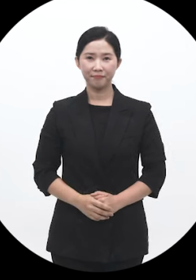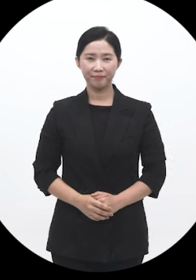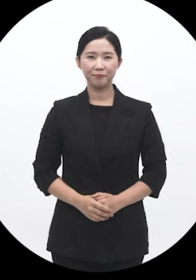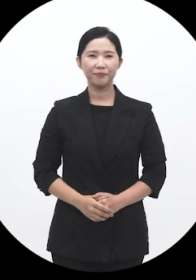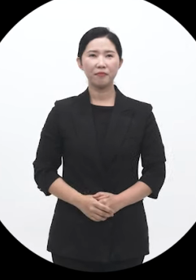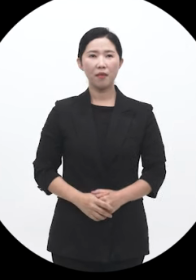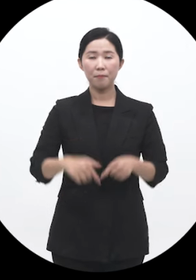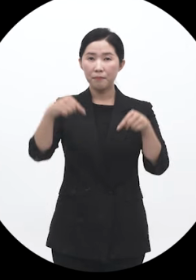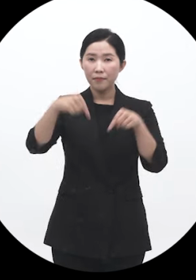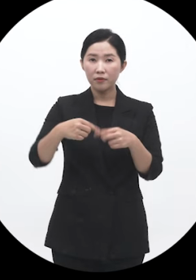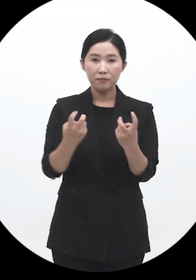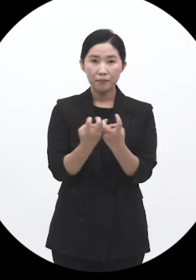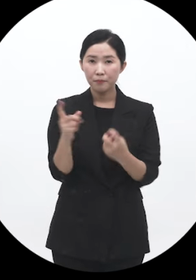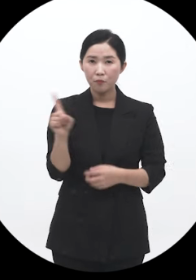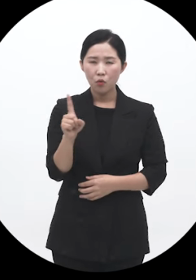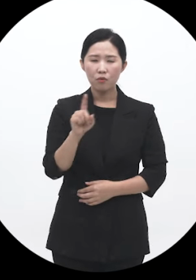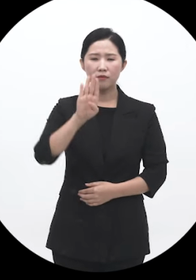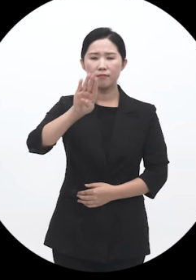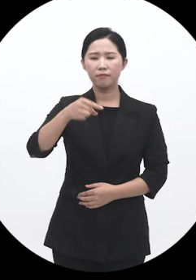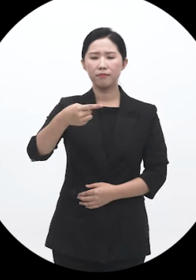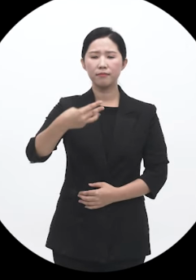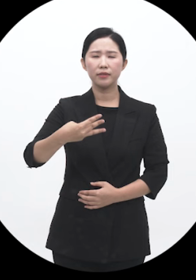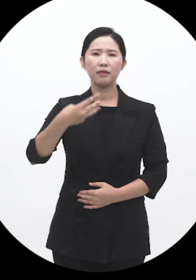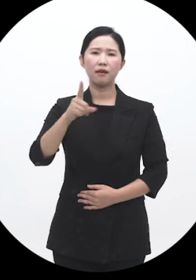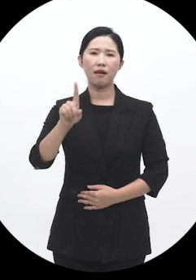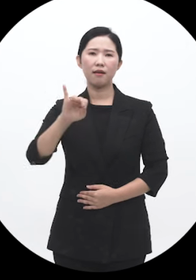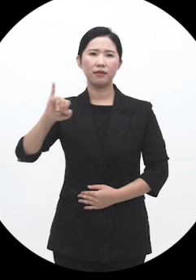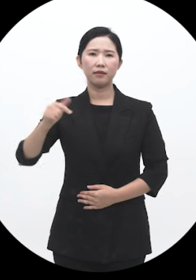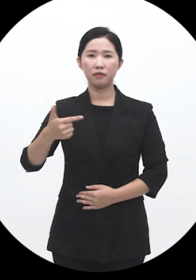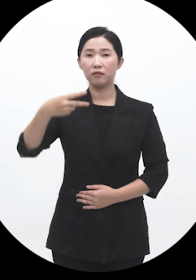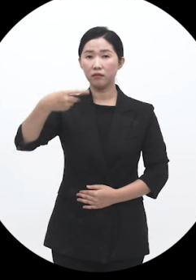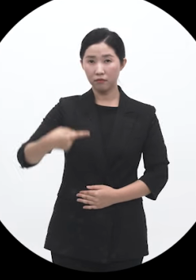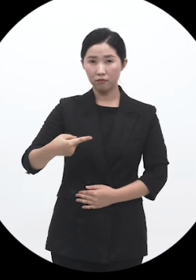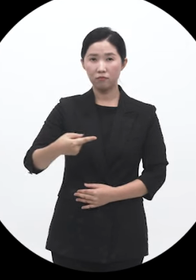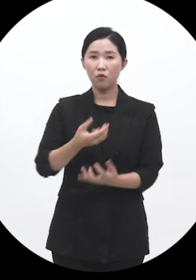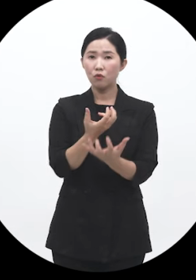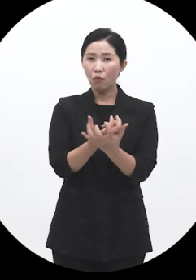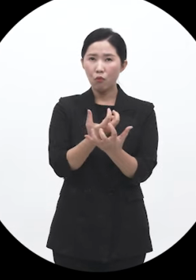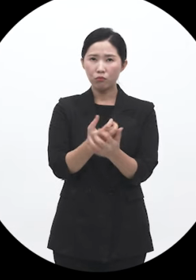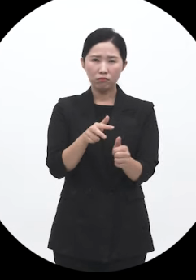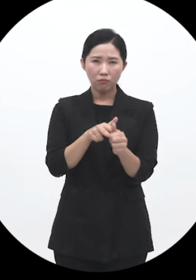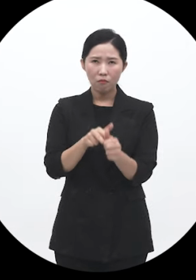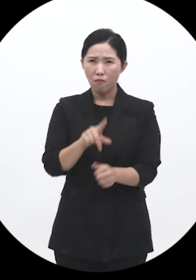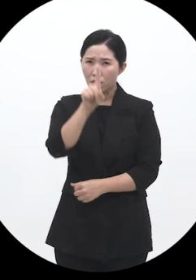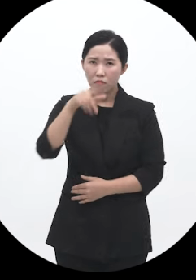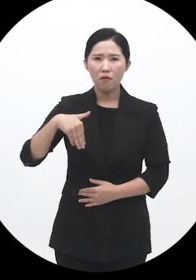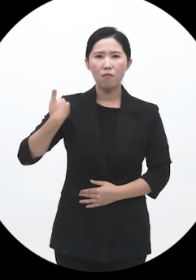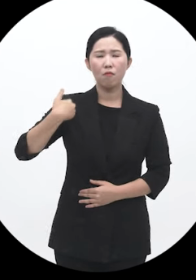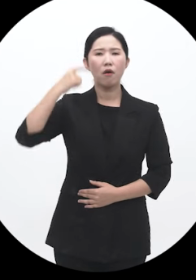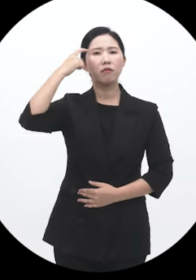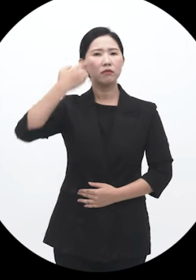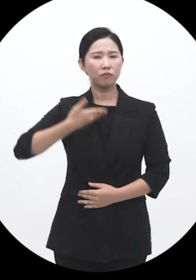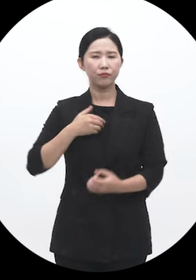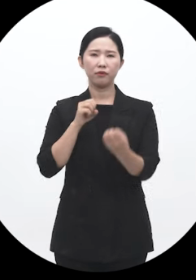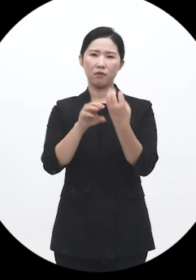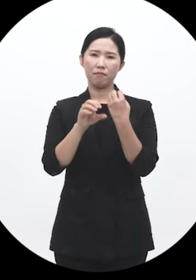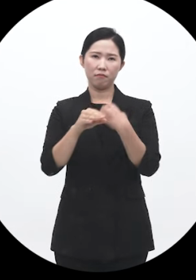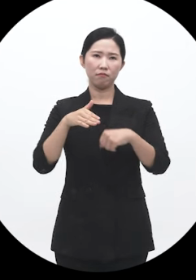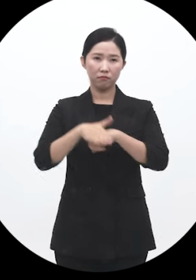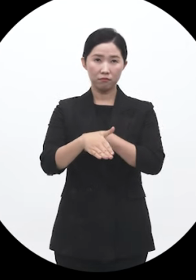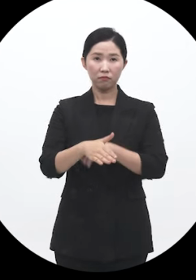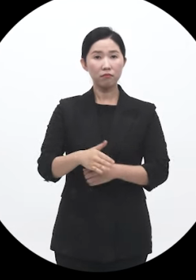면접은 블라인드 면접으로 진행되기 때문에 면접 과정 중에 지원자 자신의 이름이나